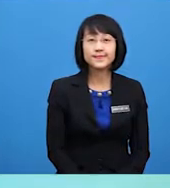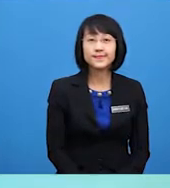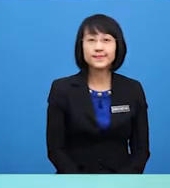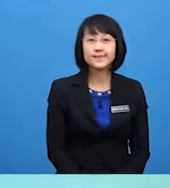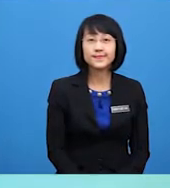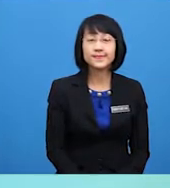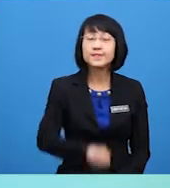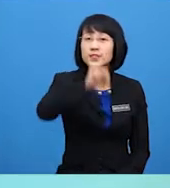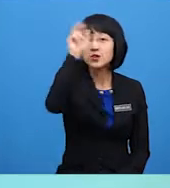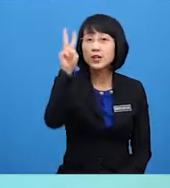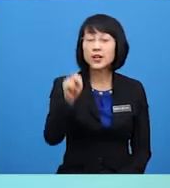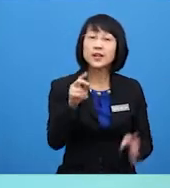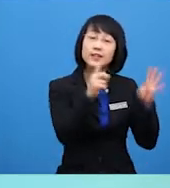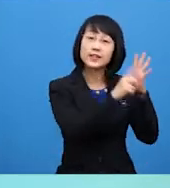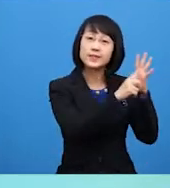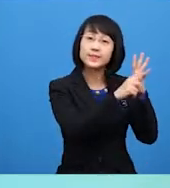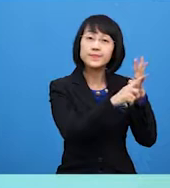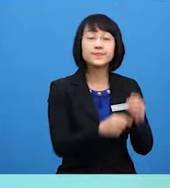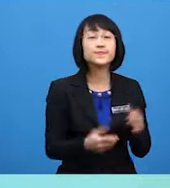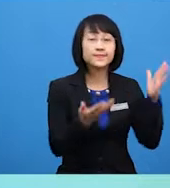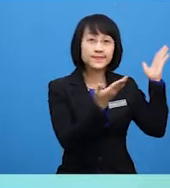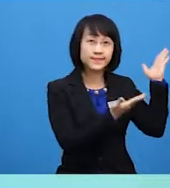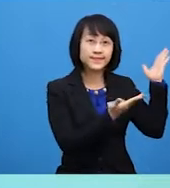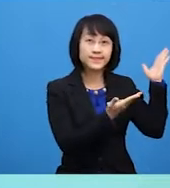Dan soalan keempat, darabkan